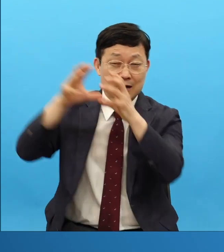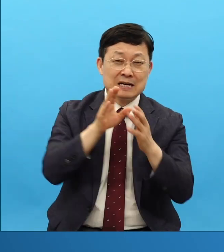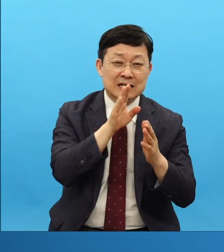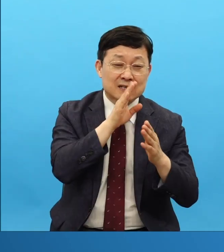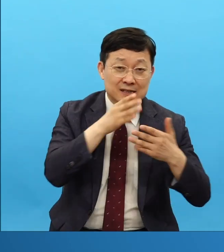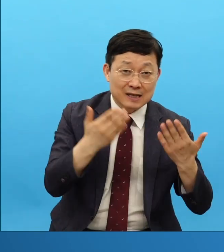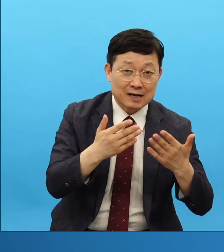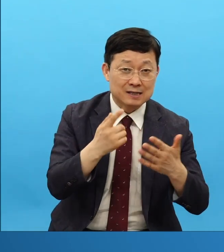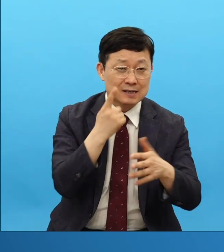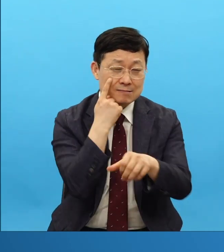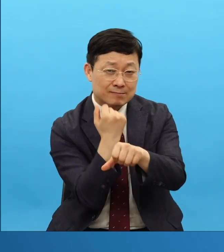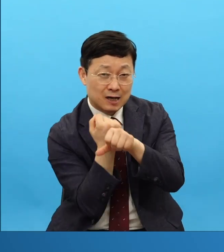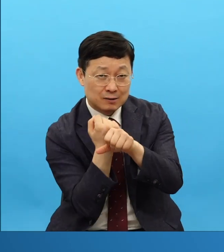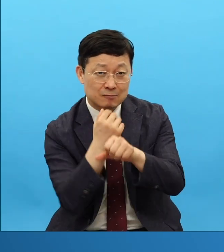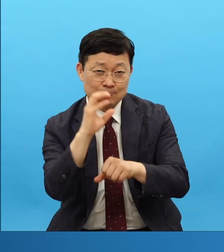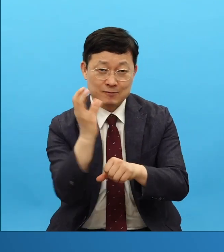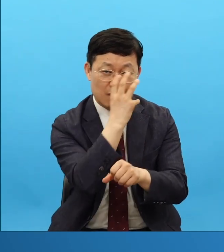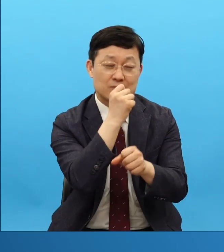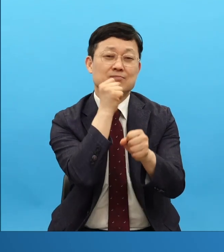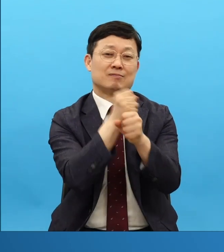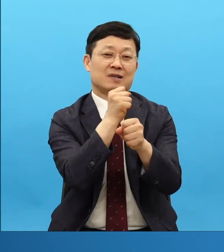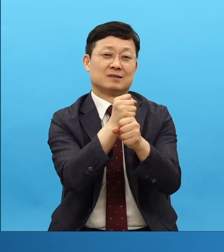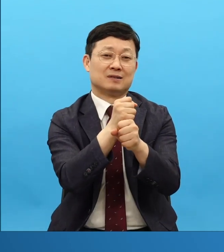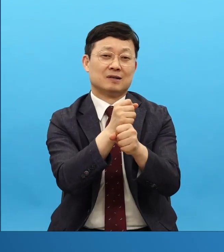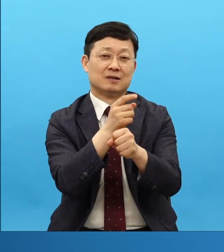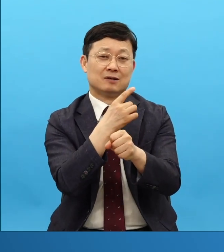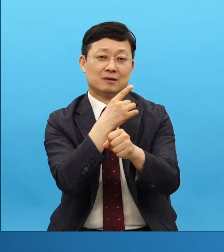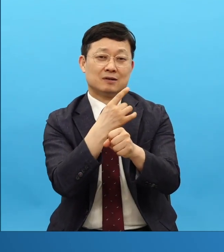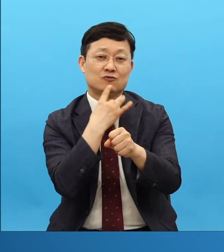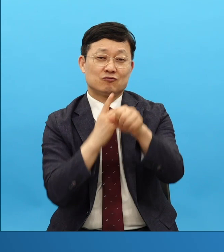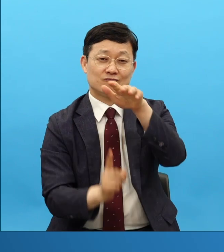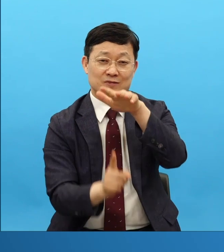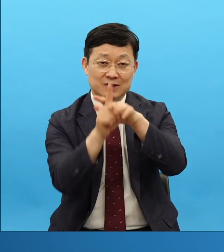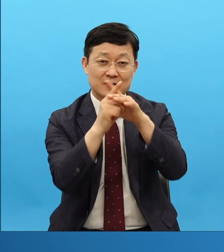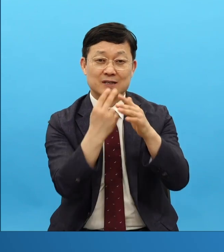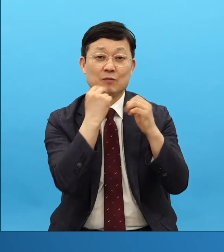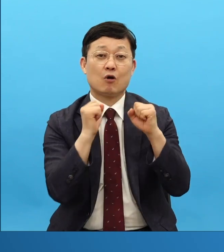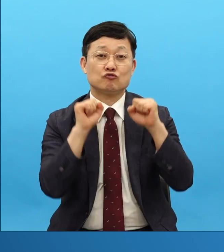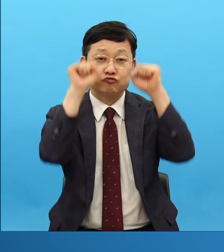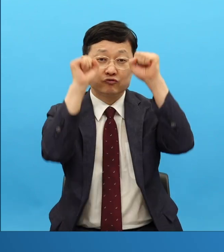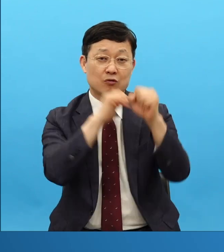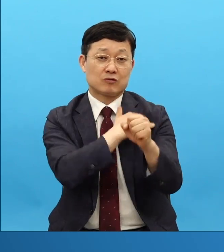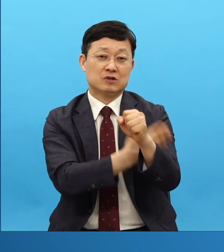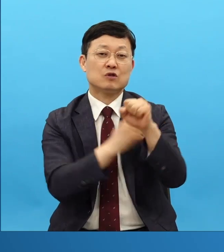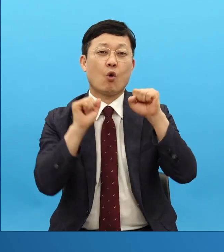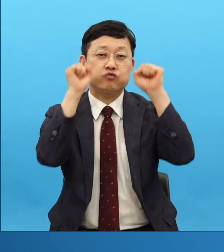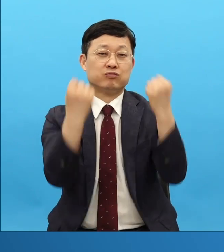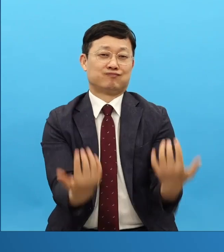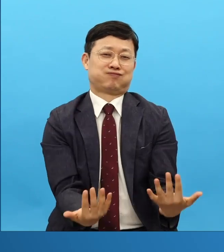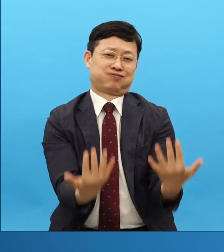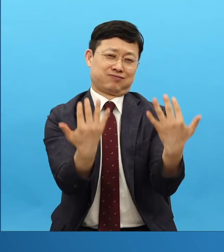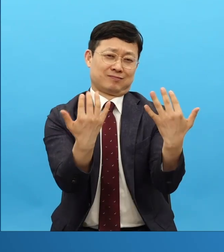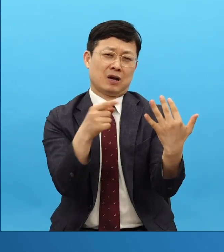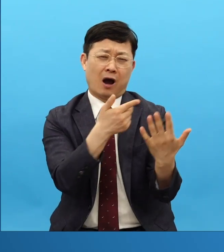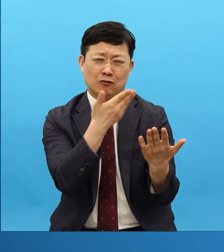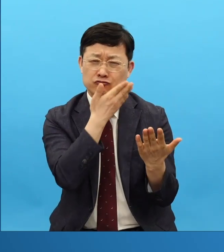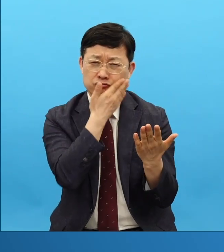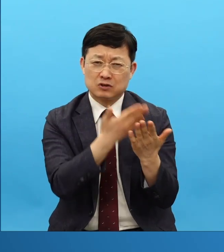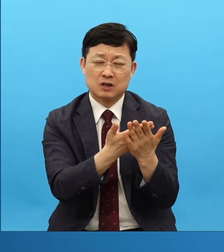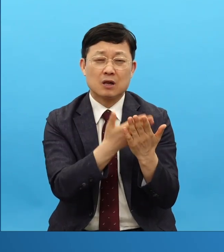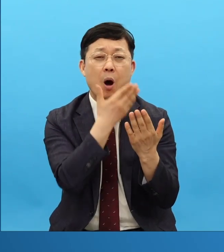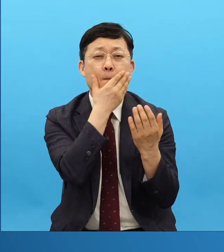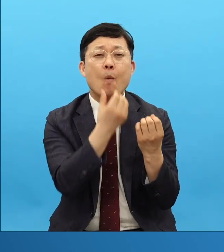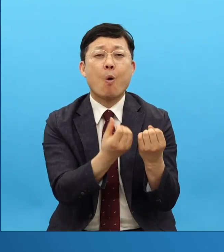과학화, 작품화할 수 있는 유일한 생명운동이자 능력운동입니다. 이 귀하고 복된 세계